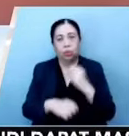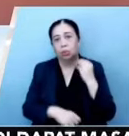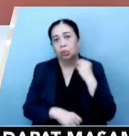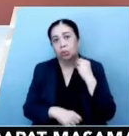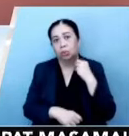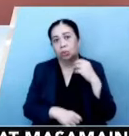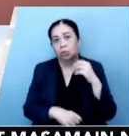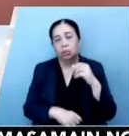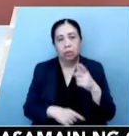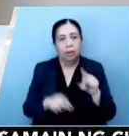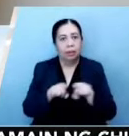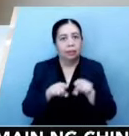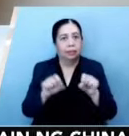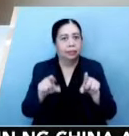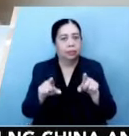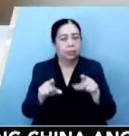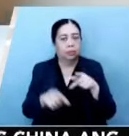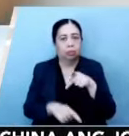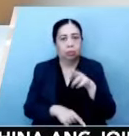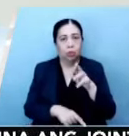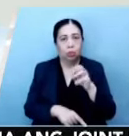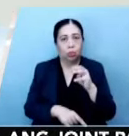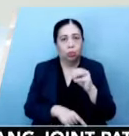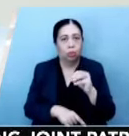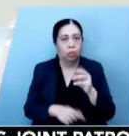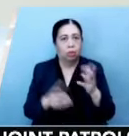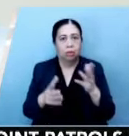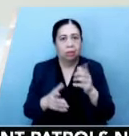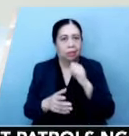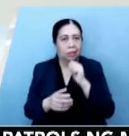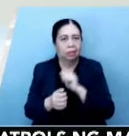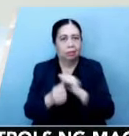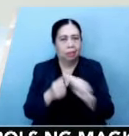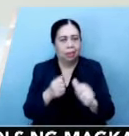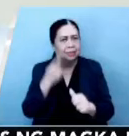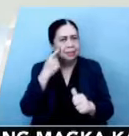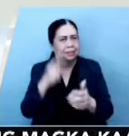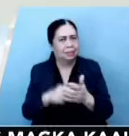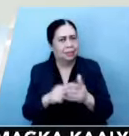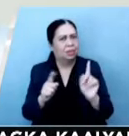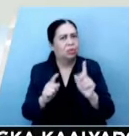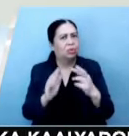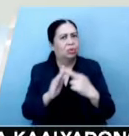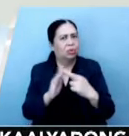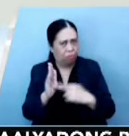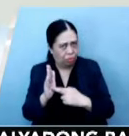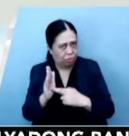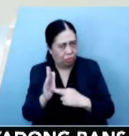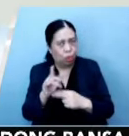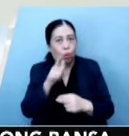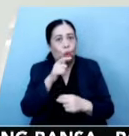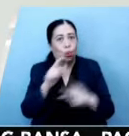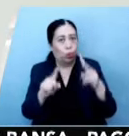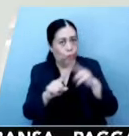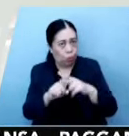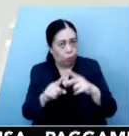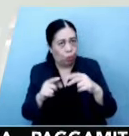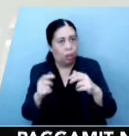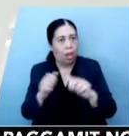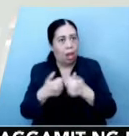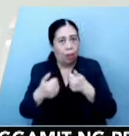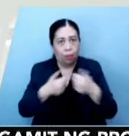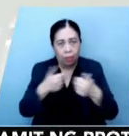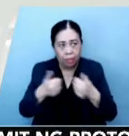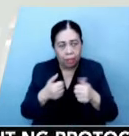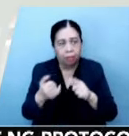isang sales promo, maaring hindi rin ito pumasa. Tinitingnan natin yung mechanics, sino ang sakop, paano ba manalo dito